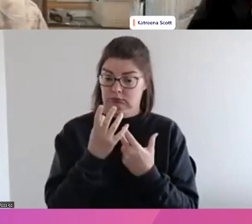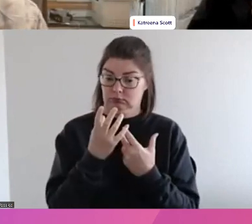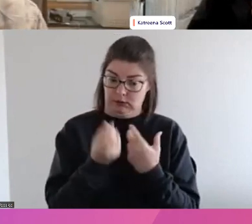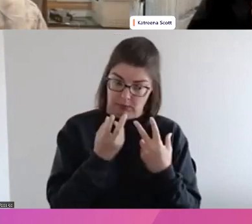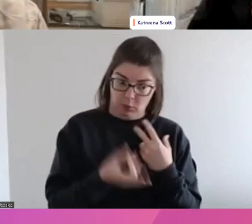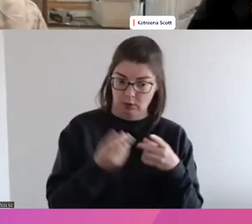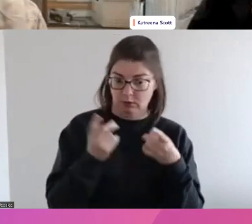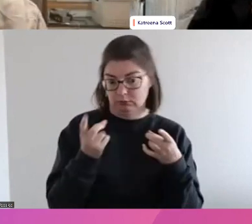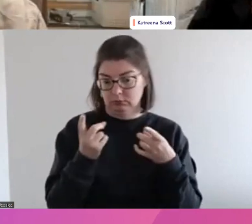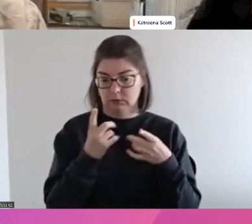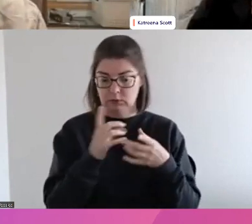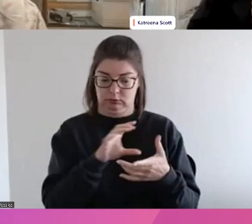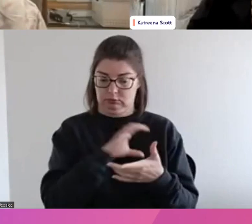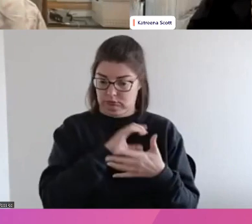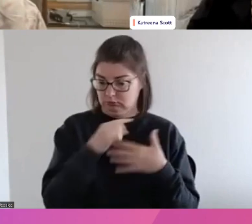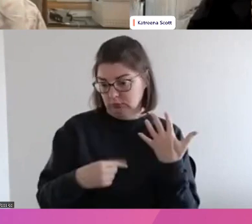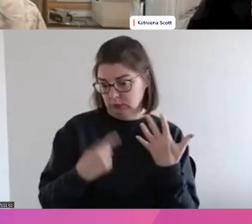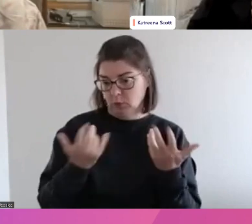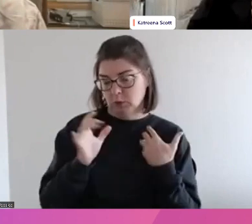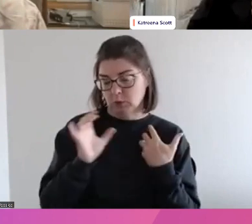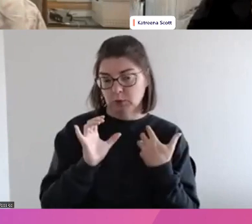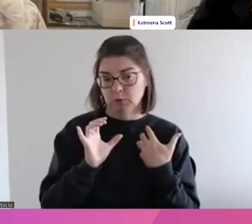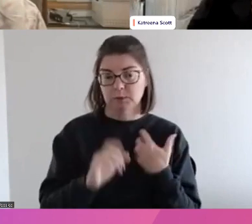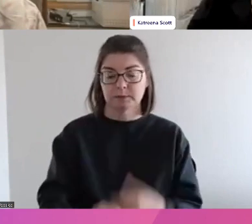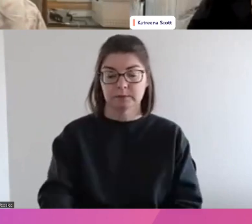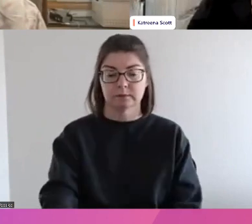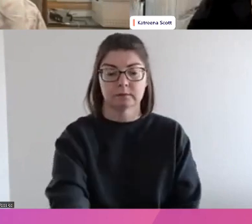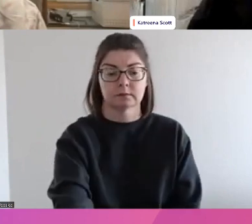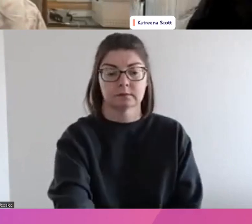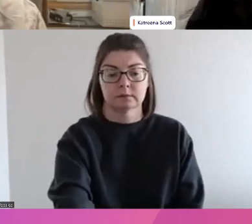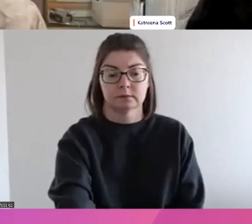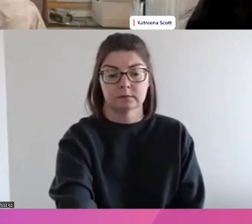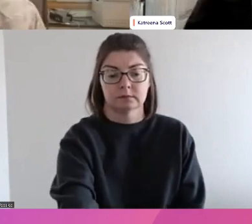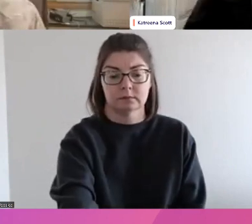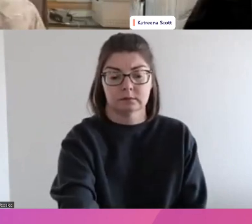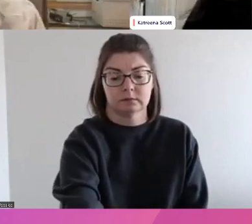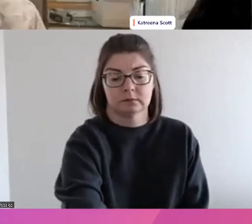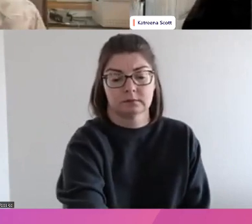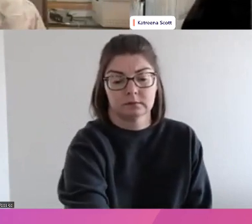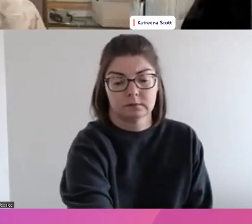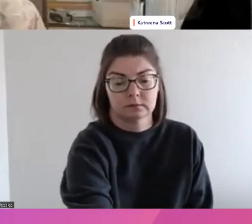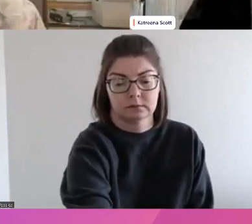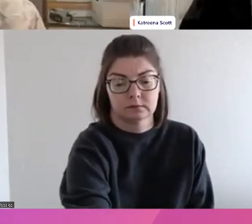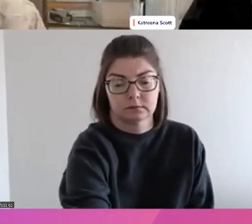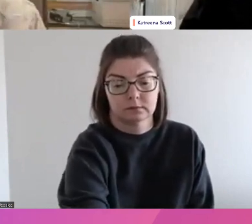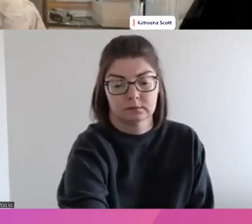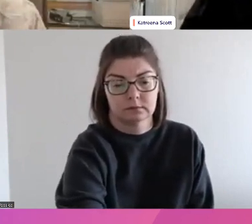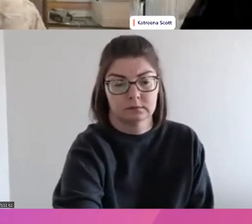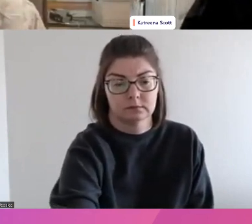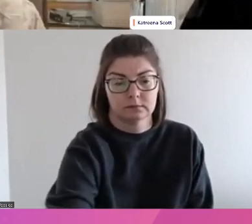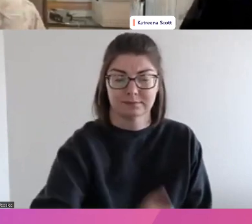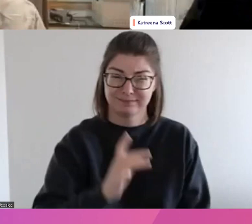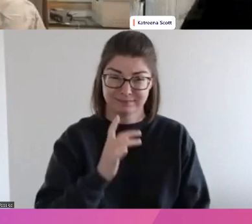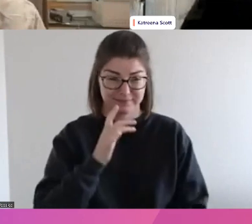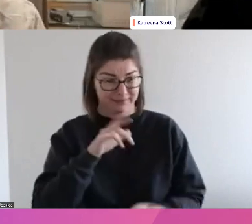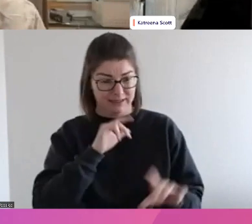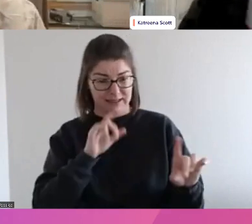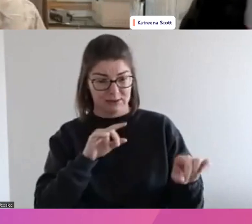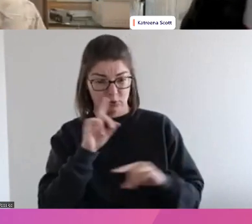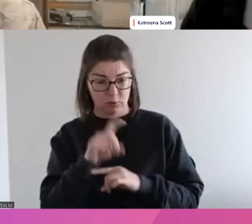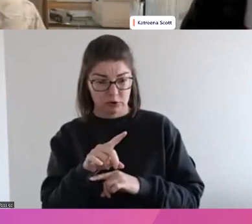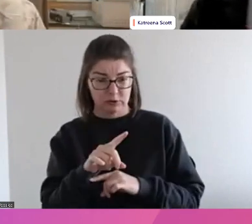professionnels également. Ce sont des éléments de base très importants. Est-ce que ça répond à la